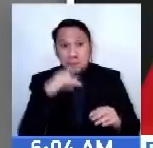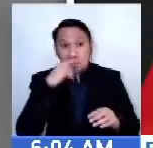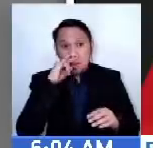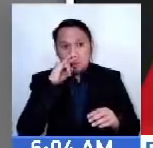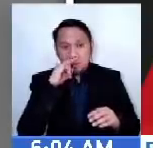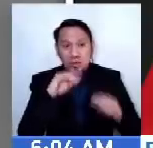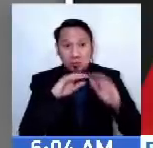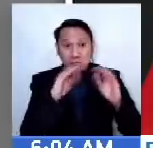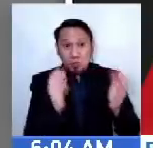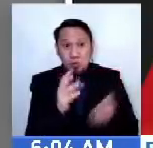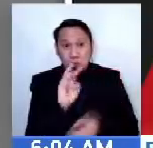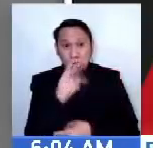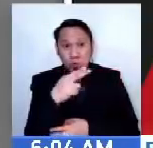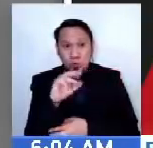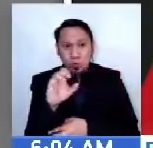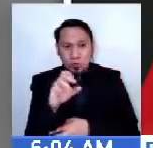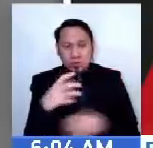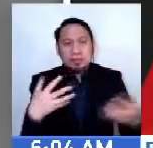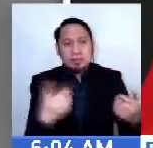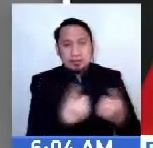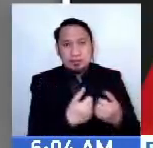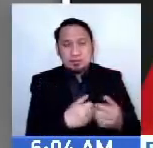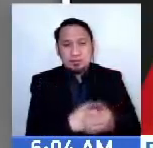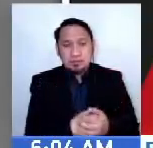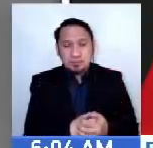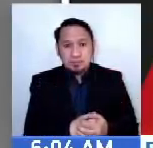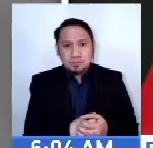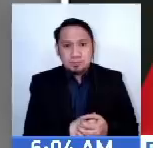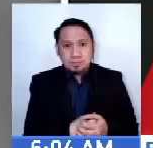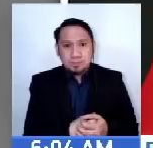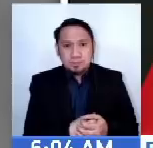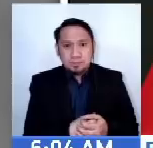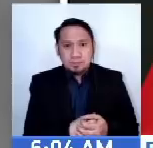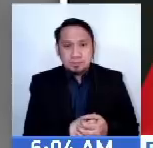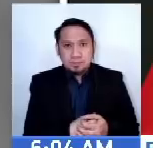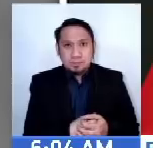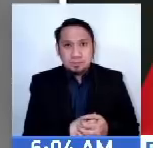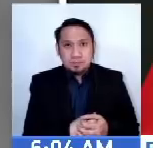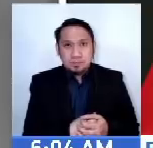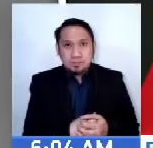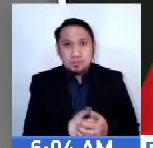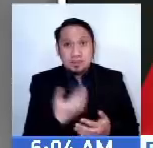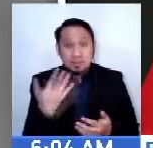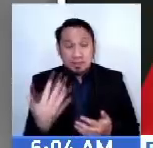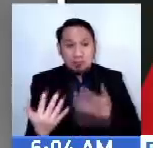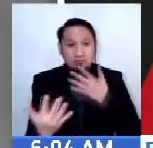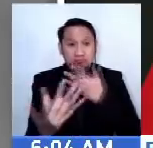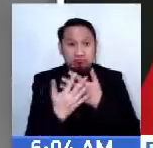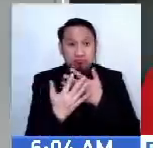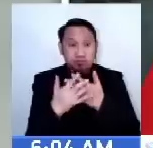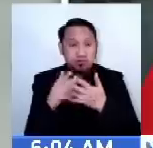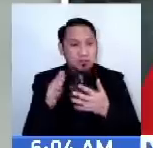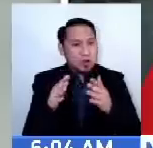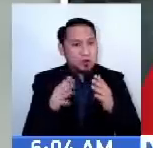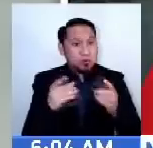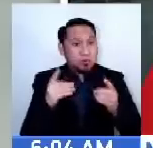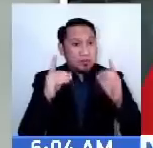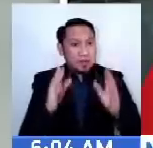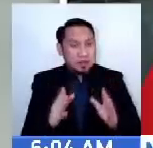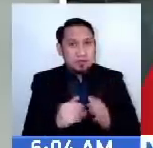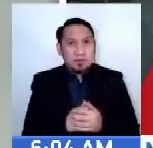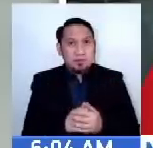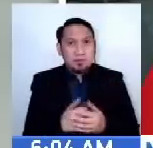lane ng Delpan Service Road corner San Simon Street noong Sabado. Nakakulong na ang sospek na si Robert Soriaga na maharap sa